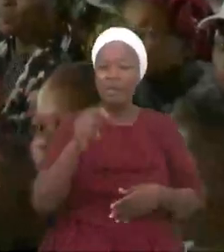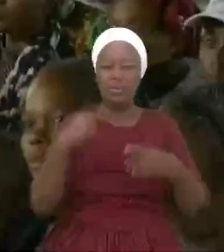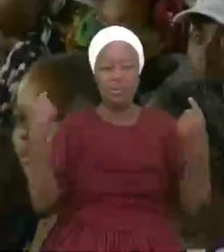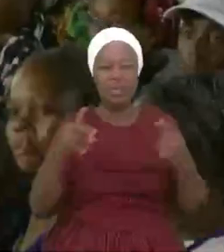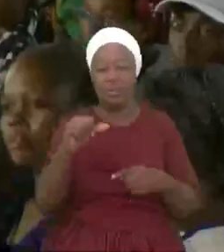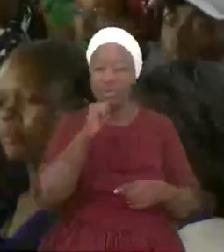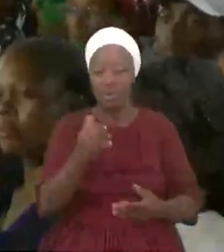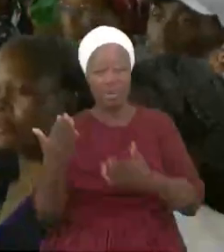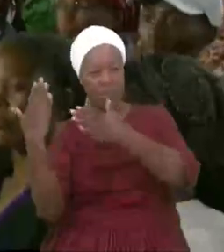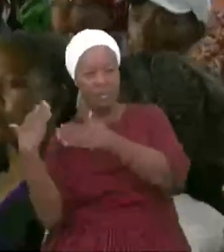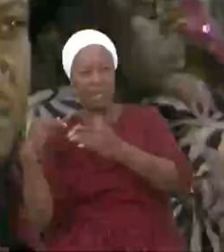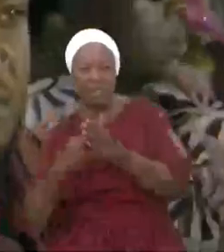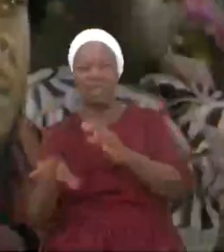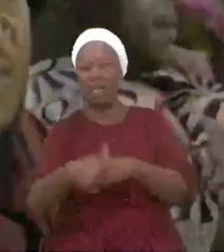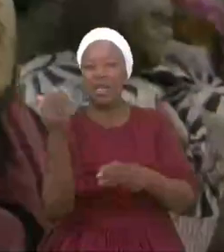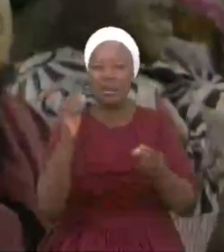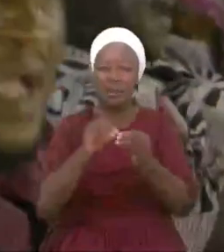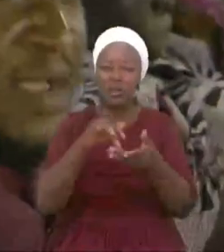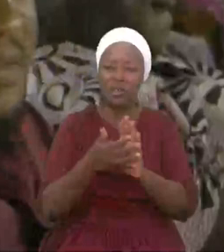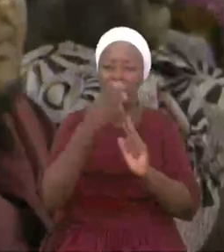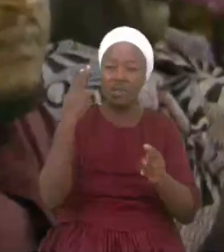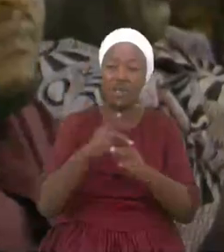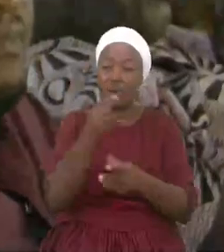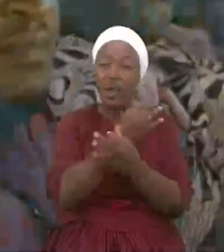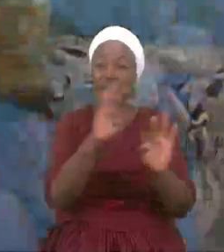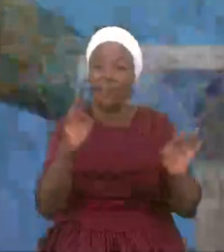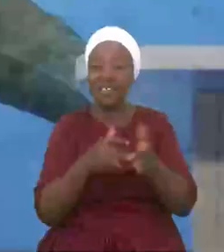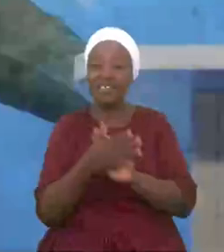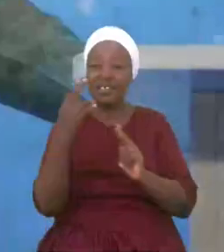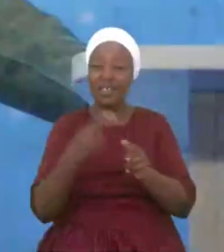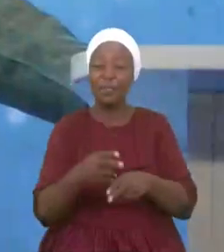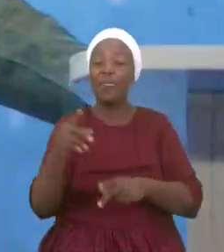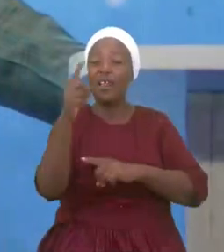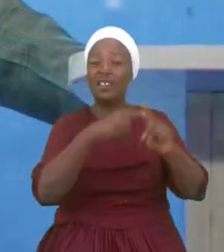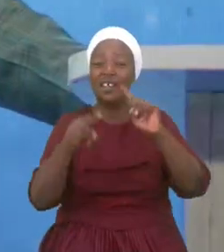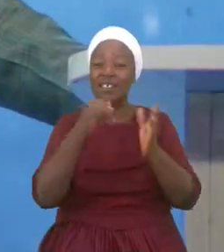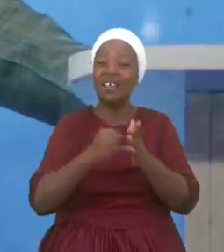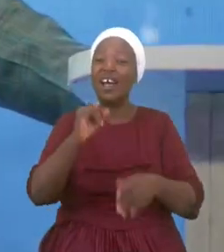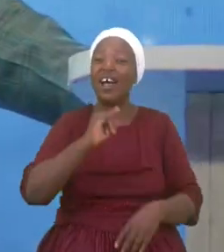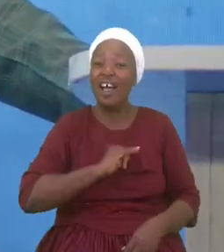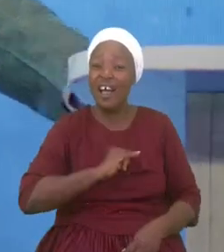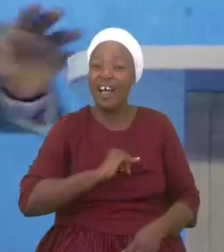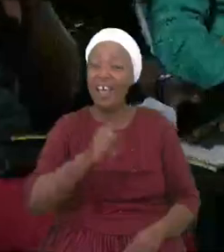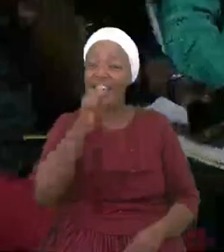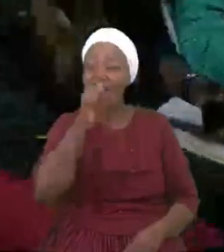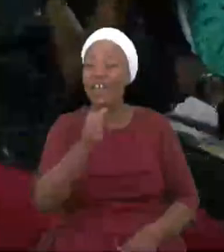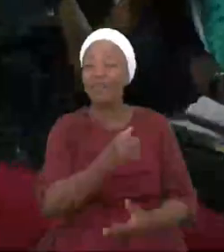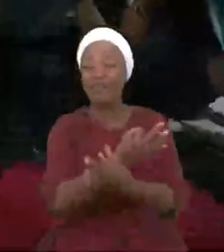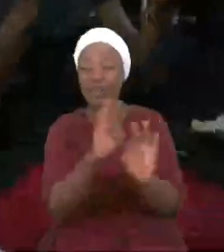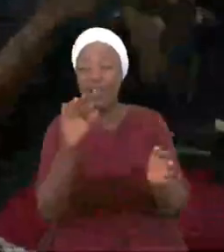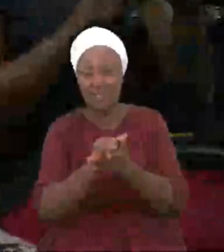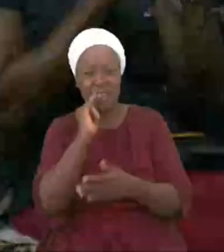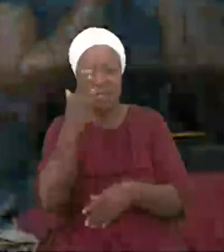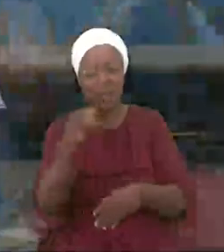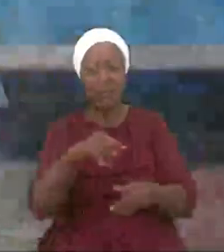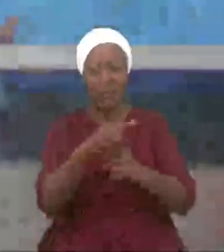pour ta place pour toi il a porté les conséquences de tes péchés tu ne vas plus porter ses conséquences